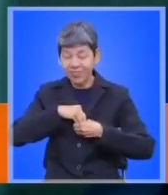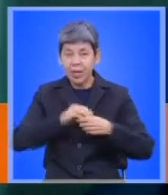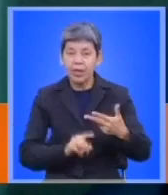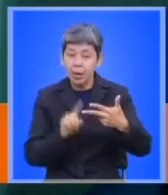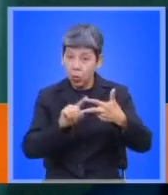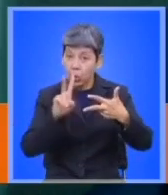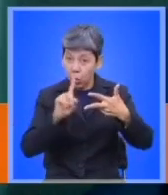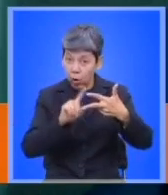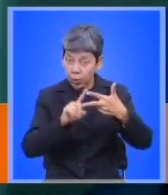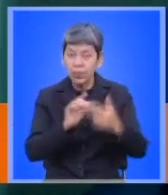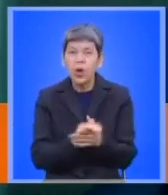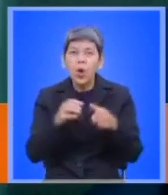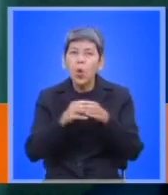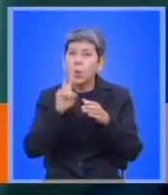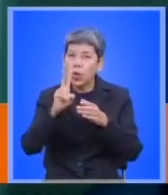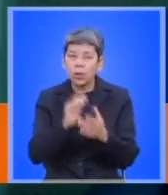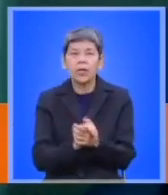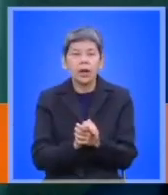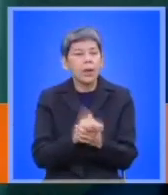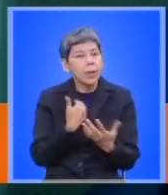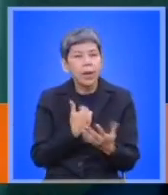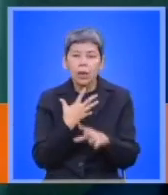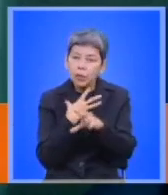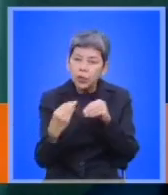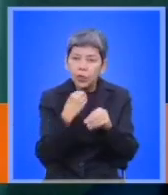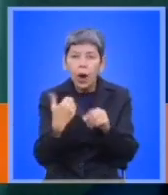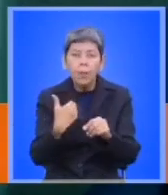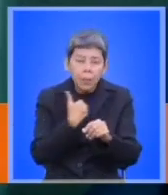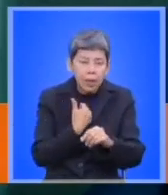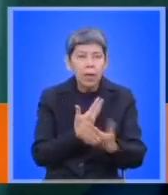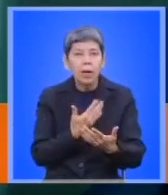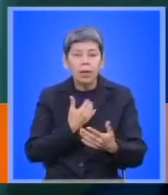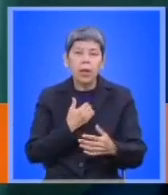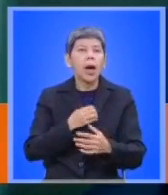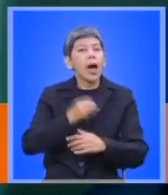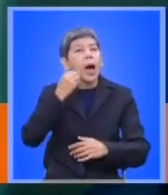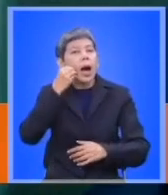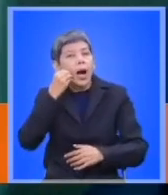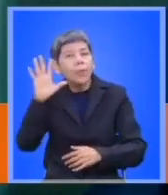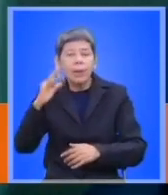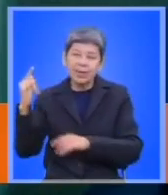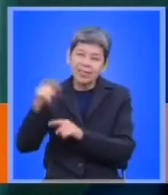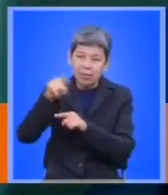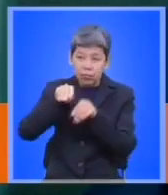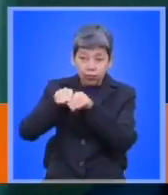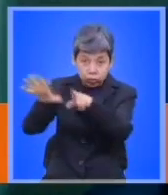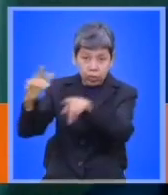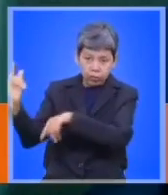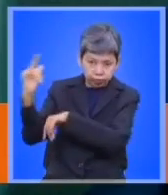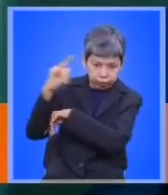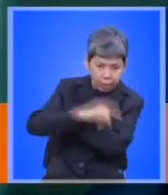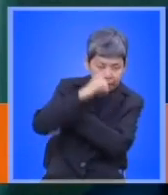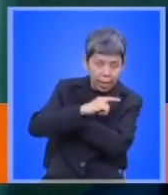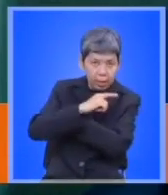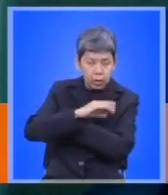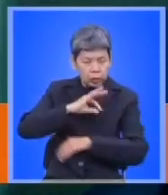ที่สองนะครับก็คือกลุ่มที่สัมผัสไม่สัมผัสกับผู้ป่วยจะมีความเสี่ยงเช่นเดินทางกลับจากที่ระบาดของโรคจะไม่มีอาการก็